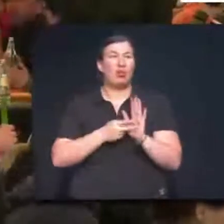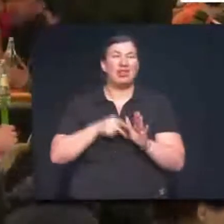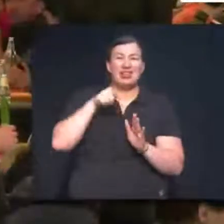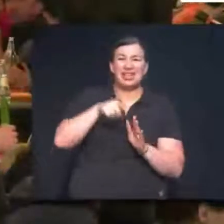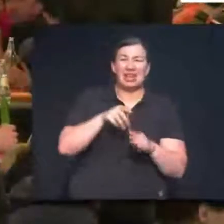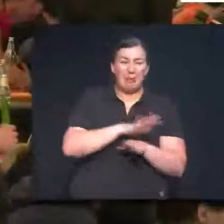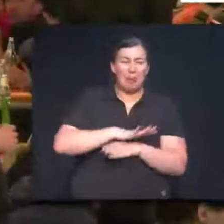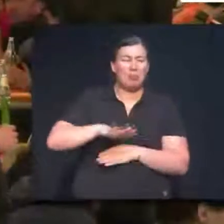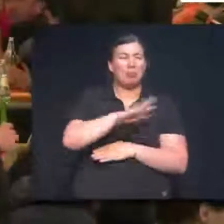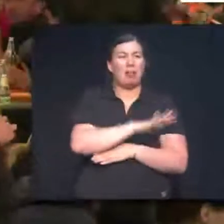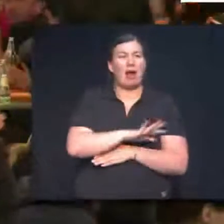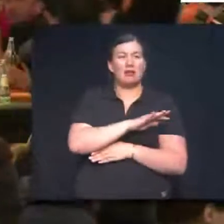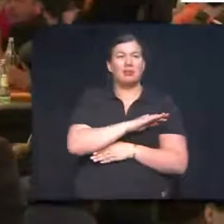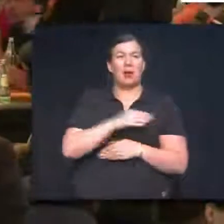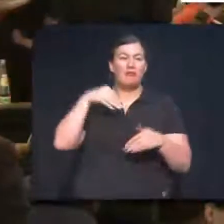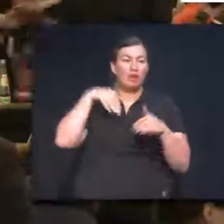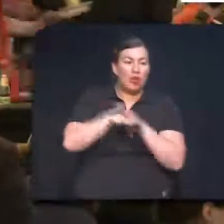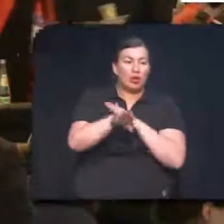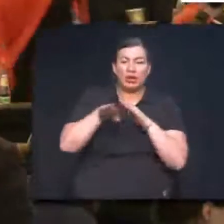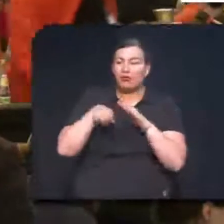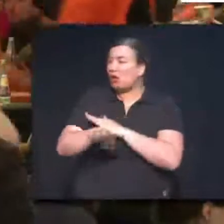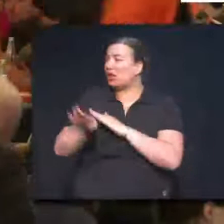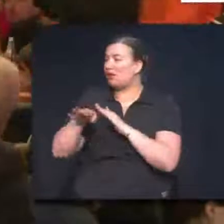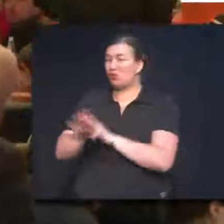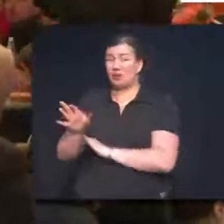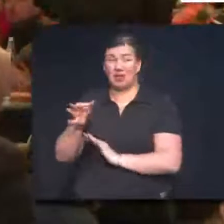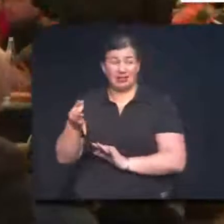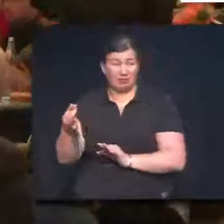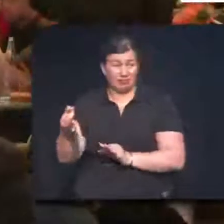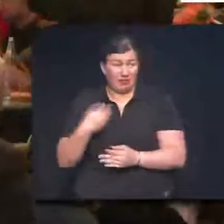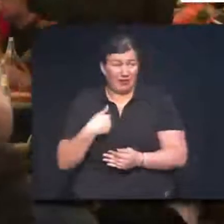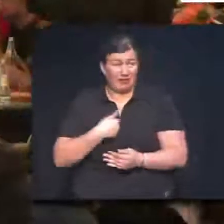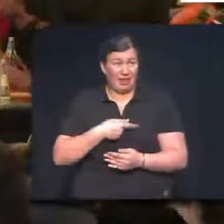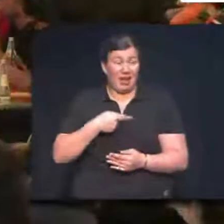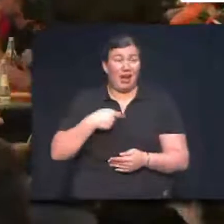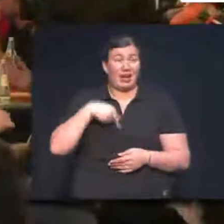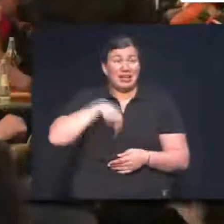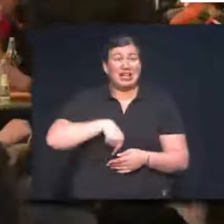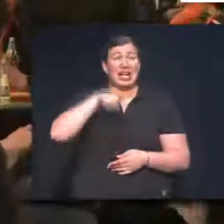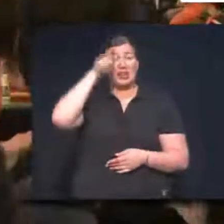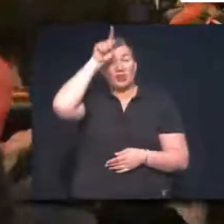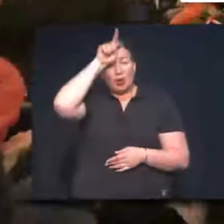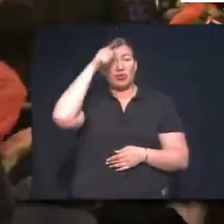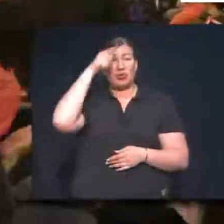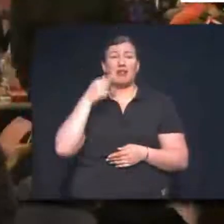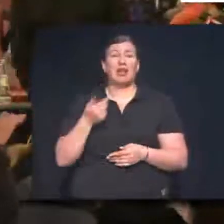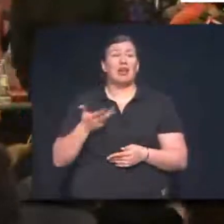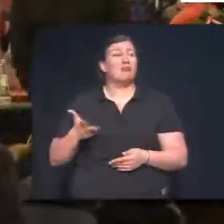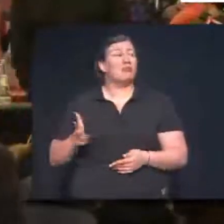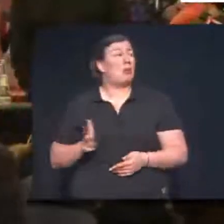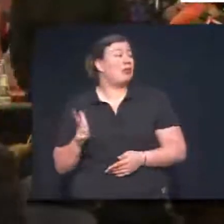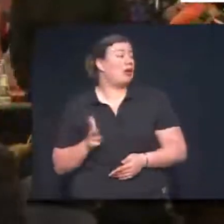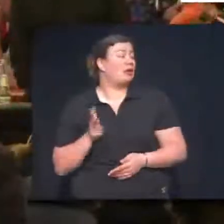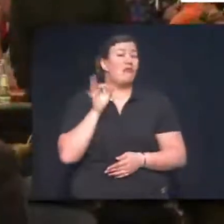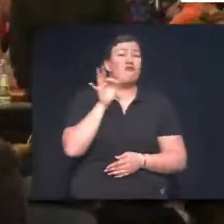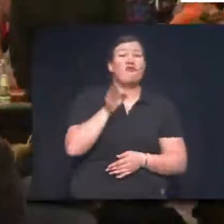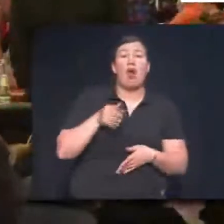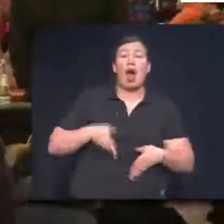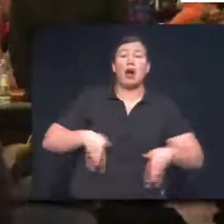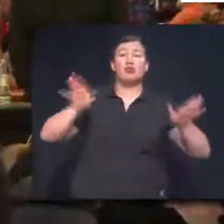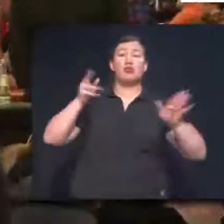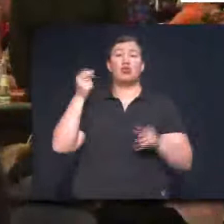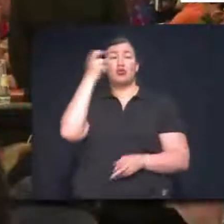Flüchtlingen führt wir machen unser Land attraktiv für Asylsuchende und stützen damit genau diese Wirtschaftspolitik